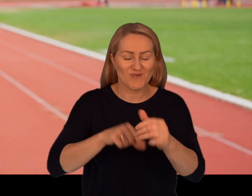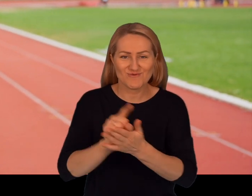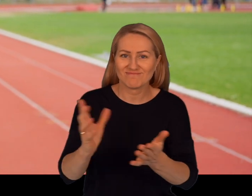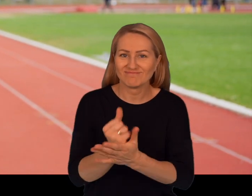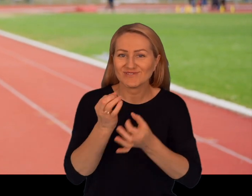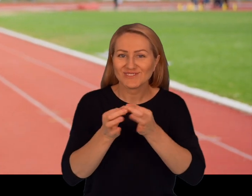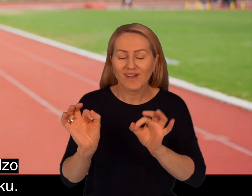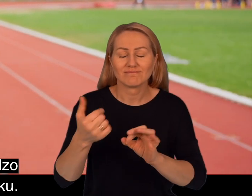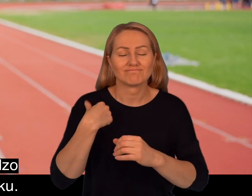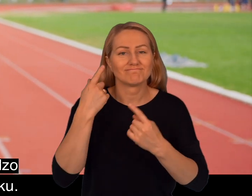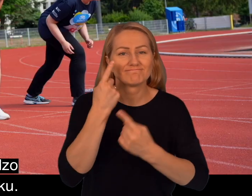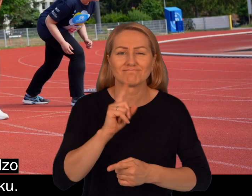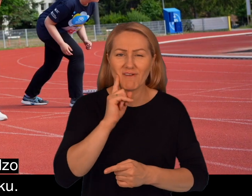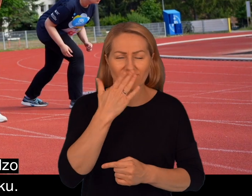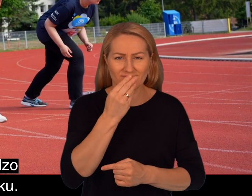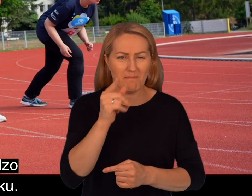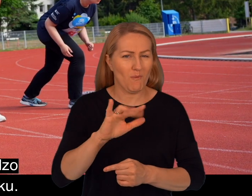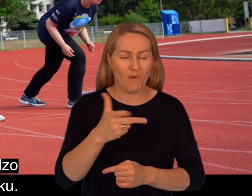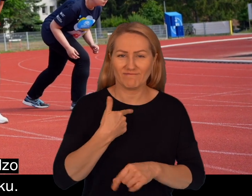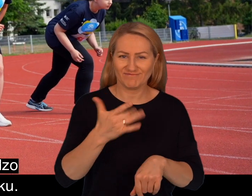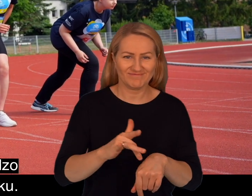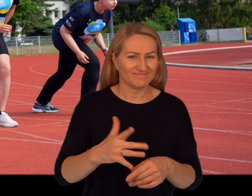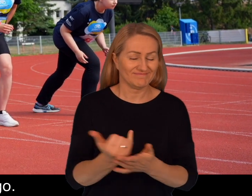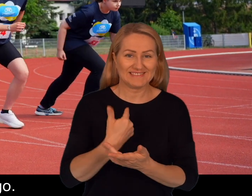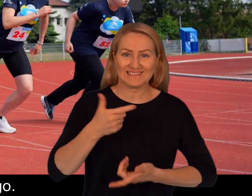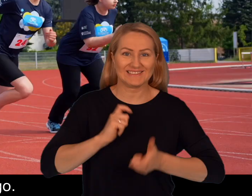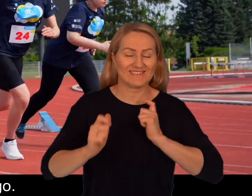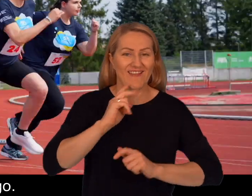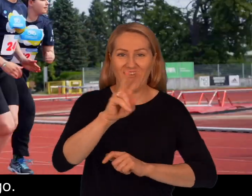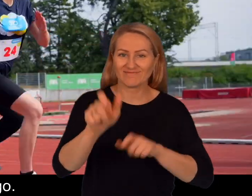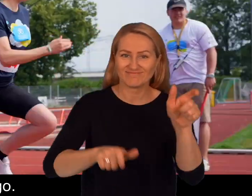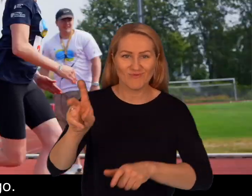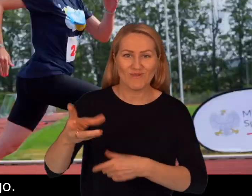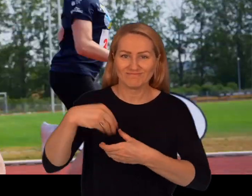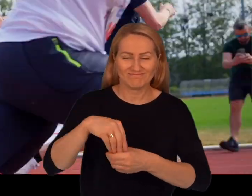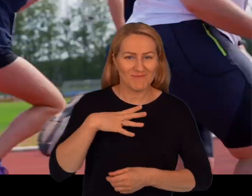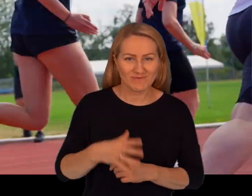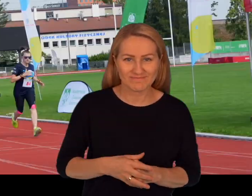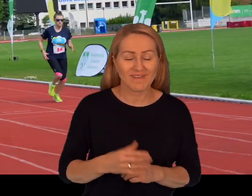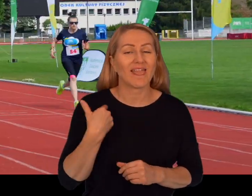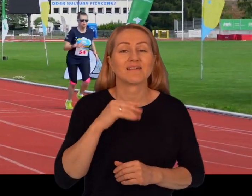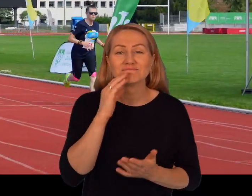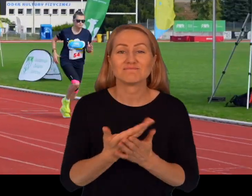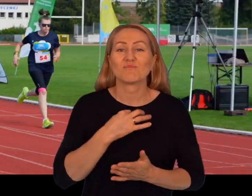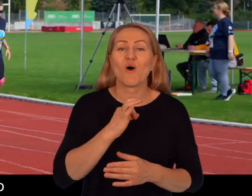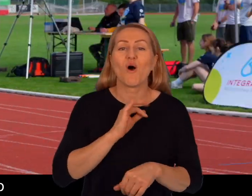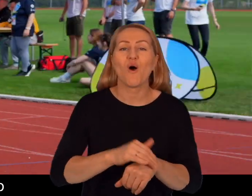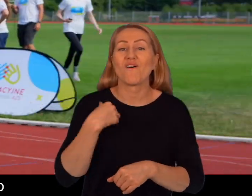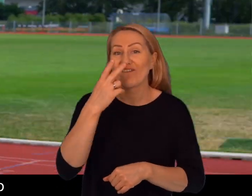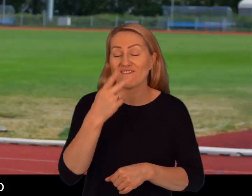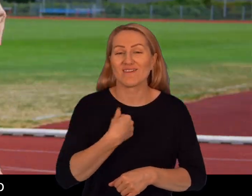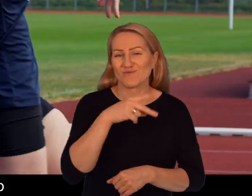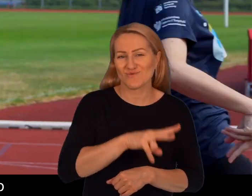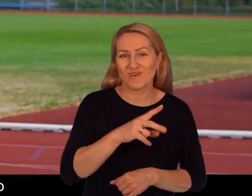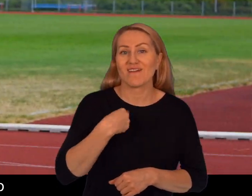roku dostać złoto. No uważam, że naprawdę bardzo ładnie wypadliśmy w tym roku. Jestem zadowolony z każdego z zawodnika naszego. Powiem, jak widziałem kolegę, ja byłem jako